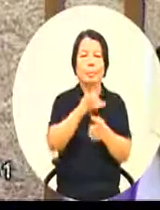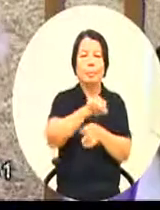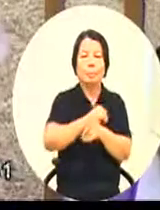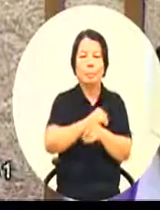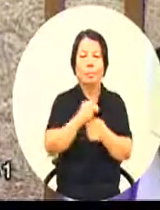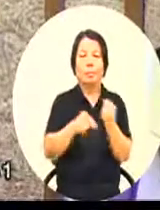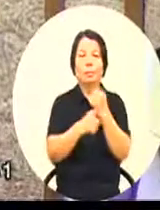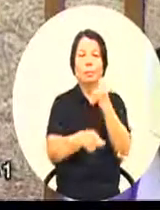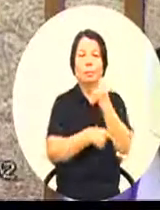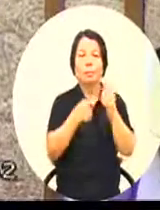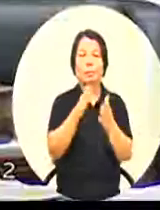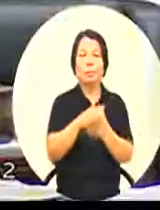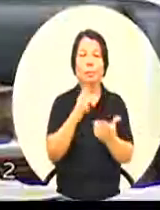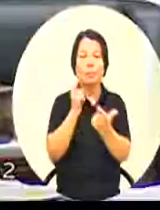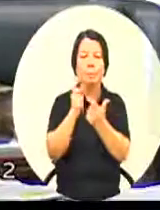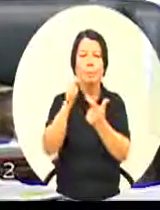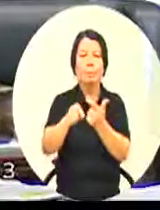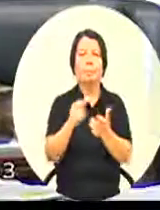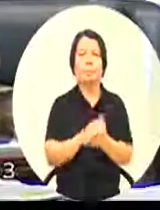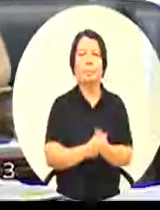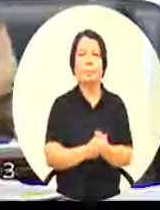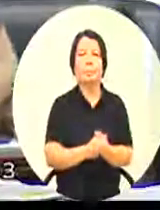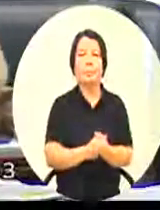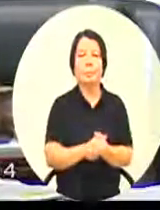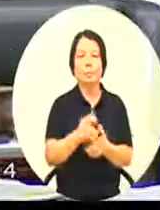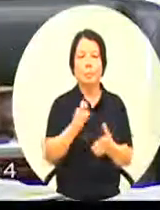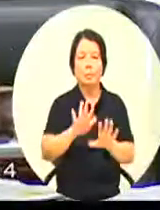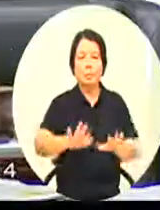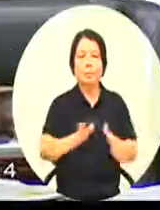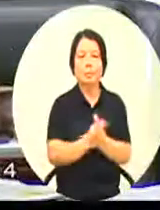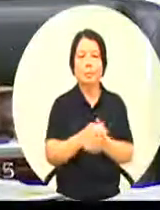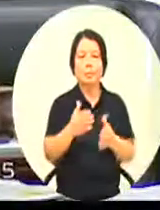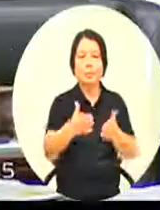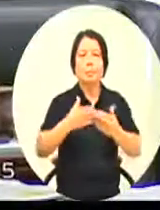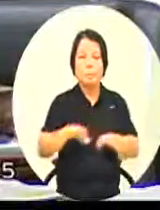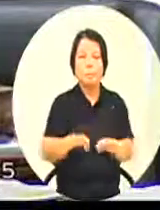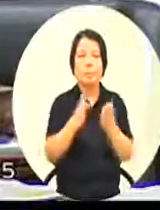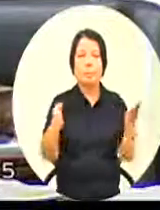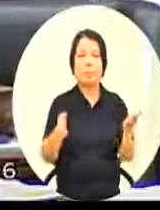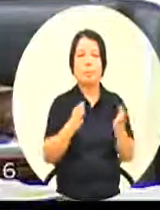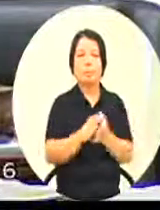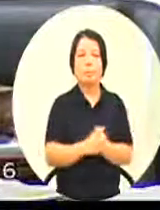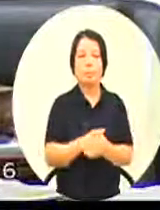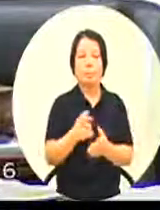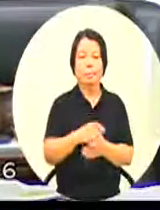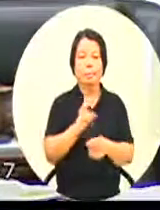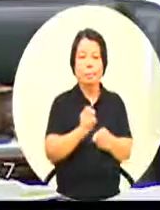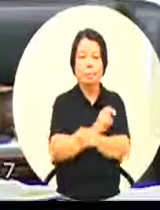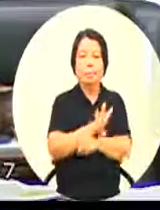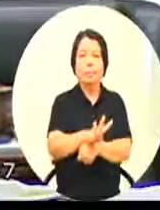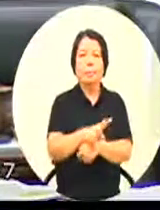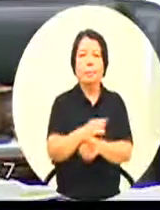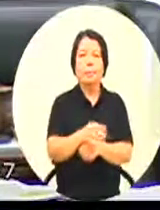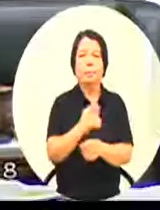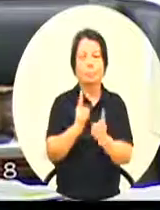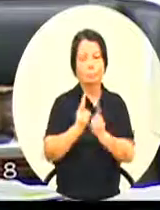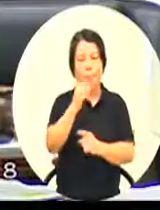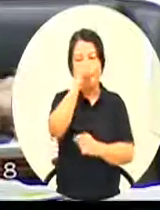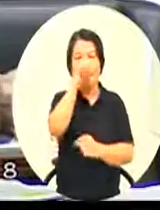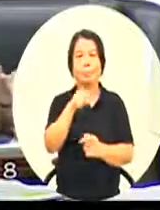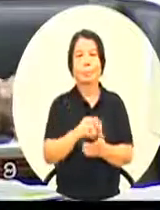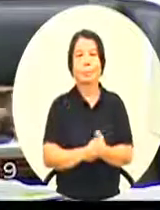分。以上报告。 科长，我是觉得说哈，既然都被开放了，我觉得是24小时开放是最好，其